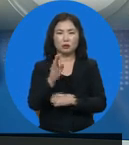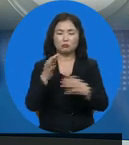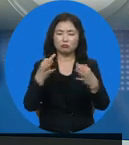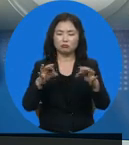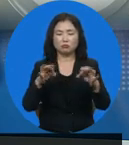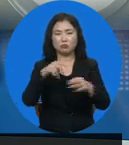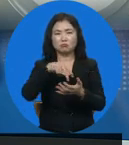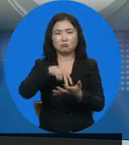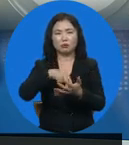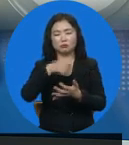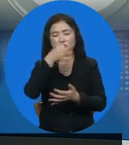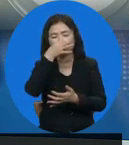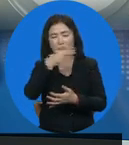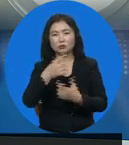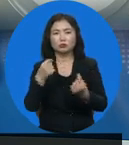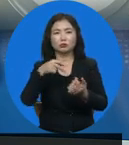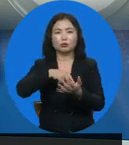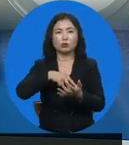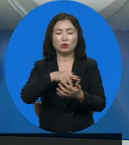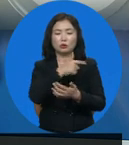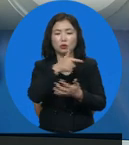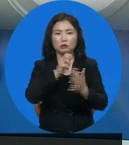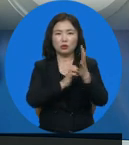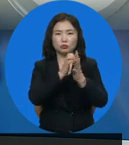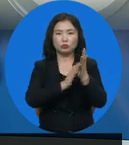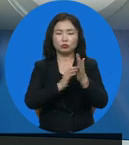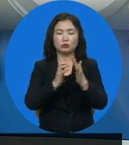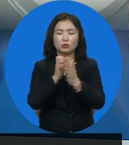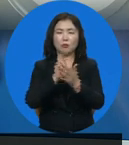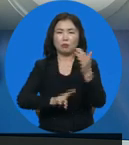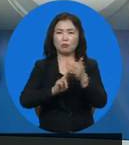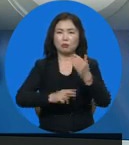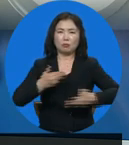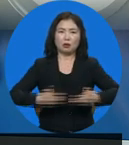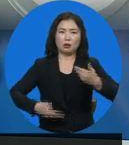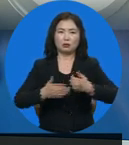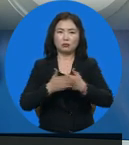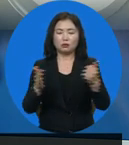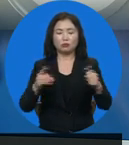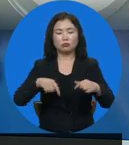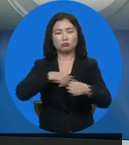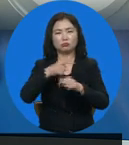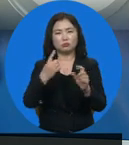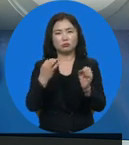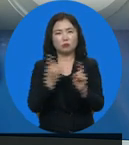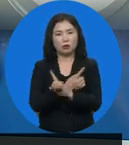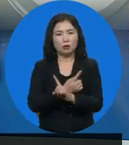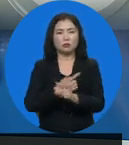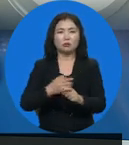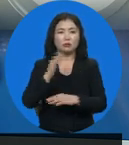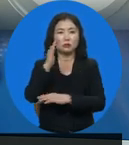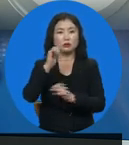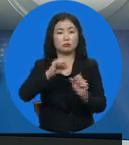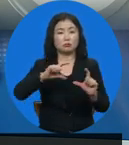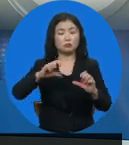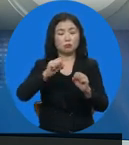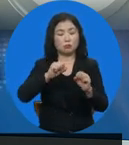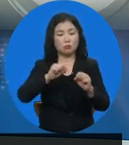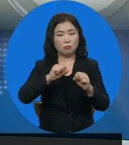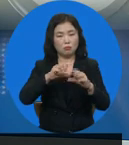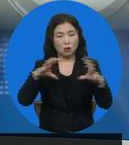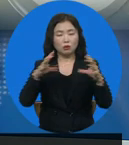면치 못하고 있습니다 대주주 들도 주식을 내다 팔기 바빠서 이참에 체질 개선이 시급하다는 이야기도 나오고